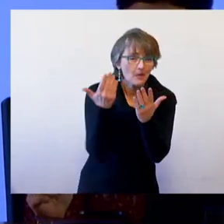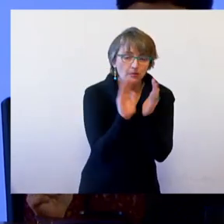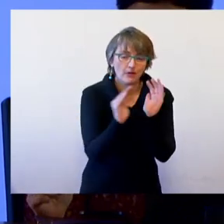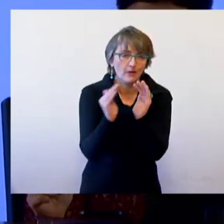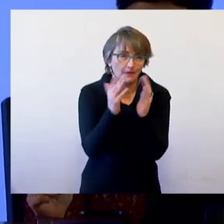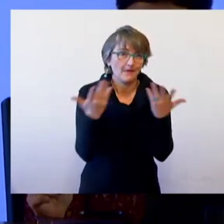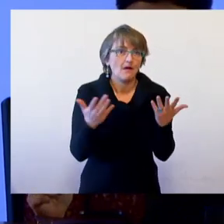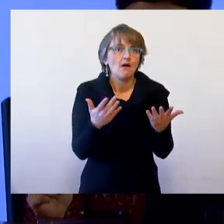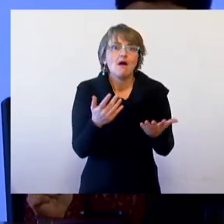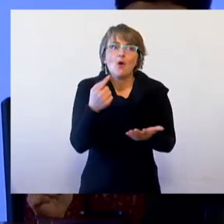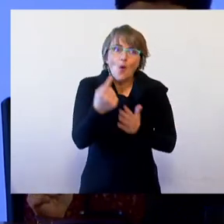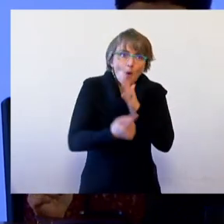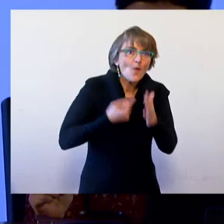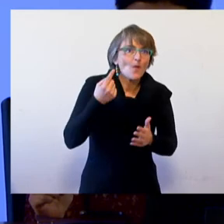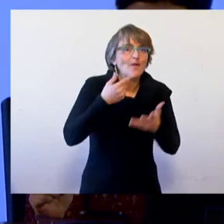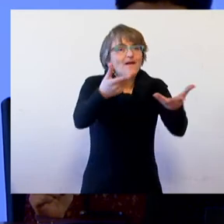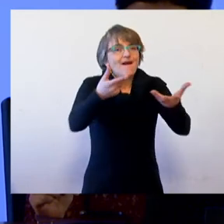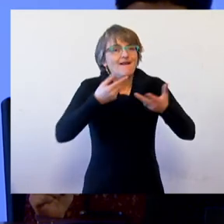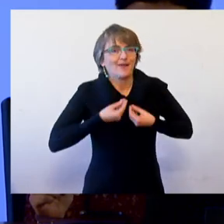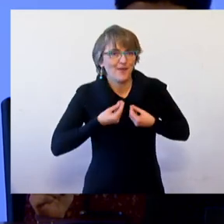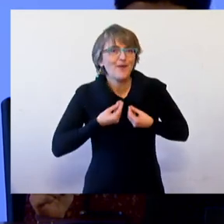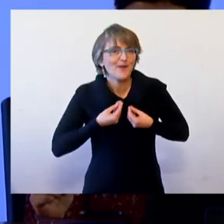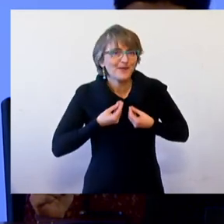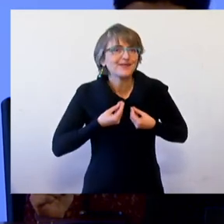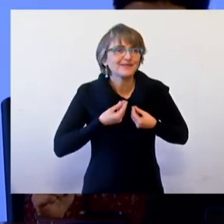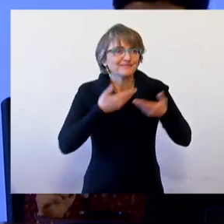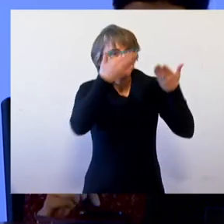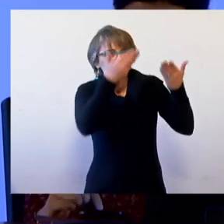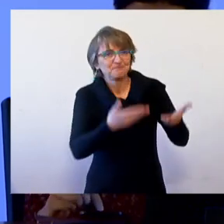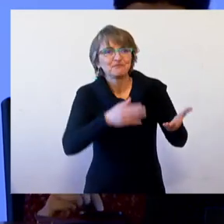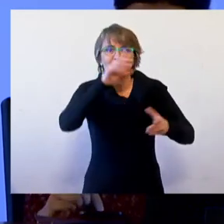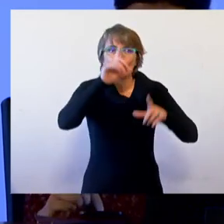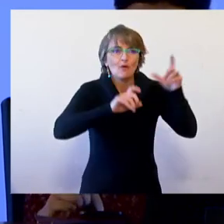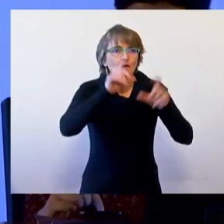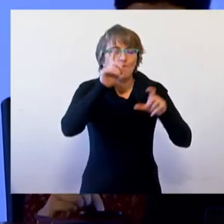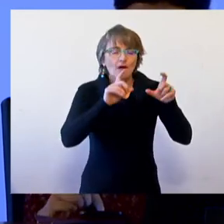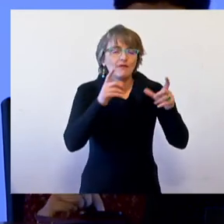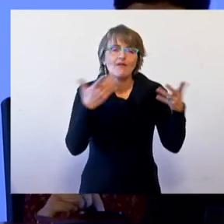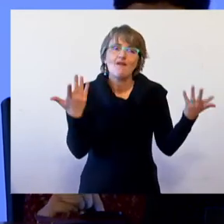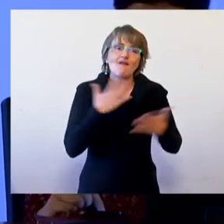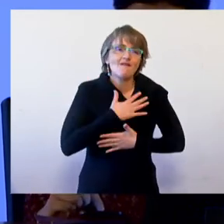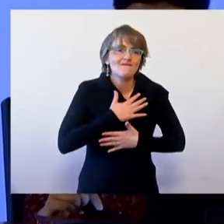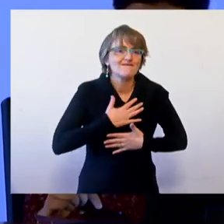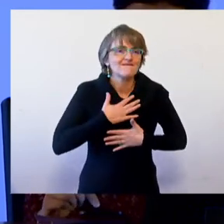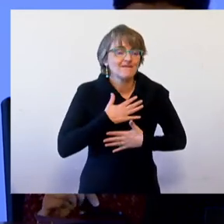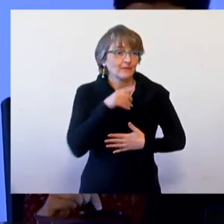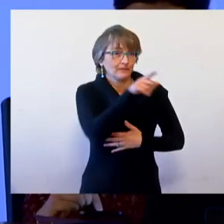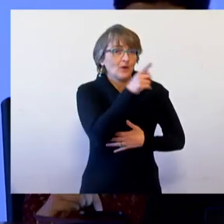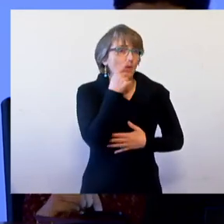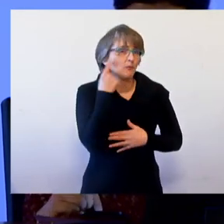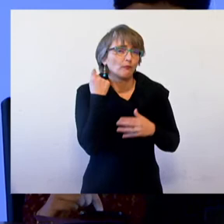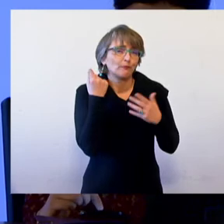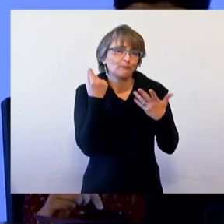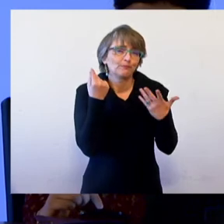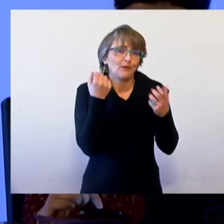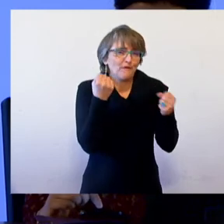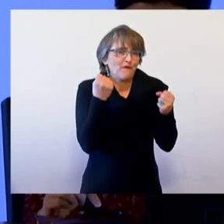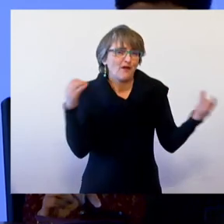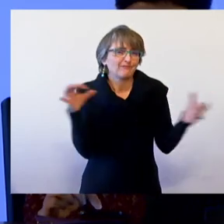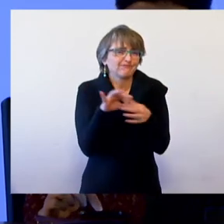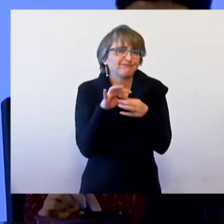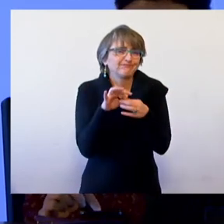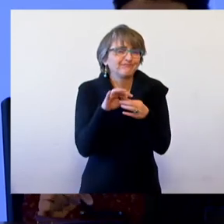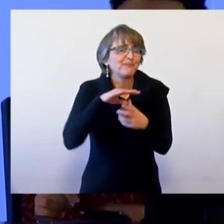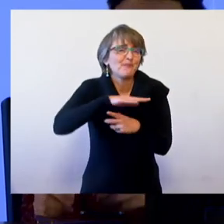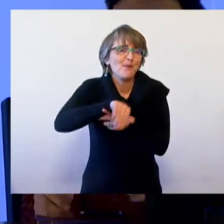tous de réaccueillir ce photographe qui est très lié à Montpellier